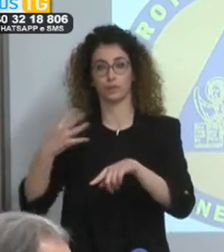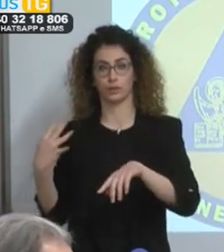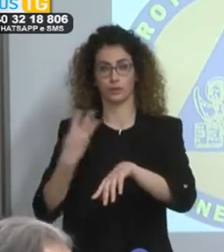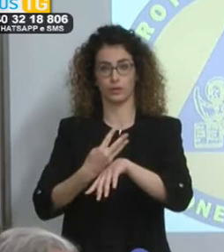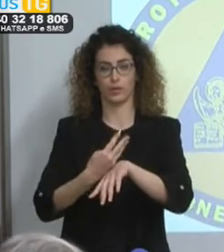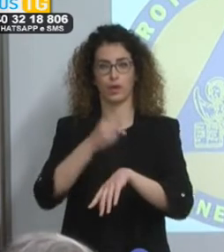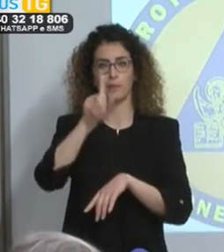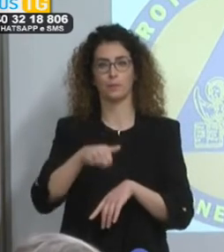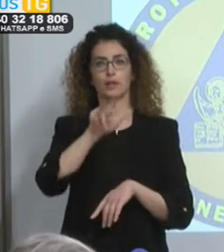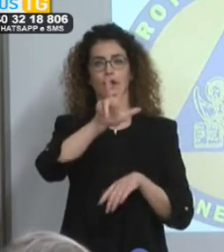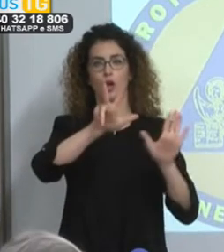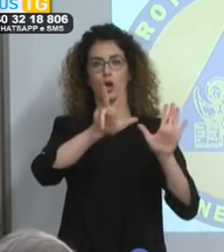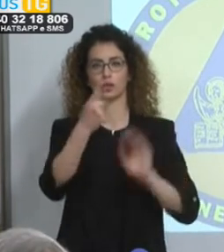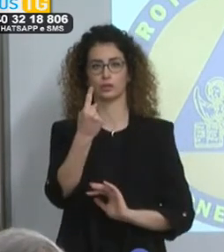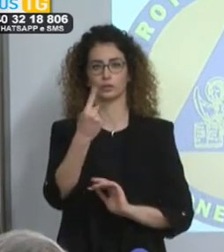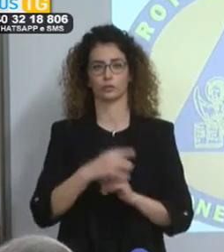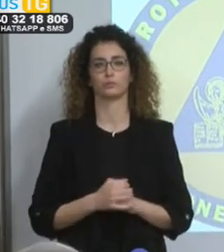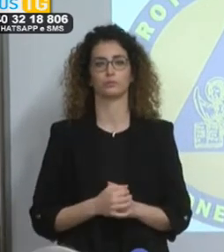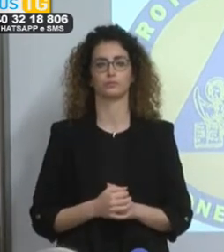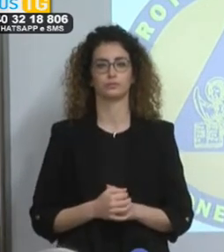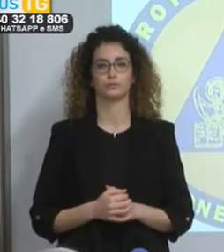sono 1.081.